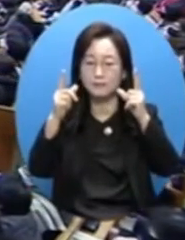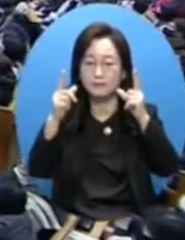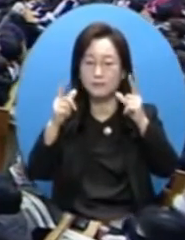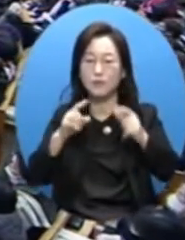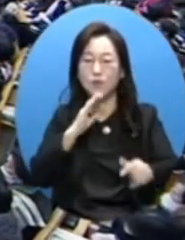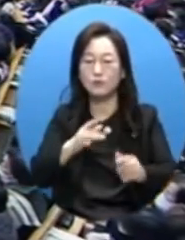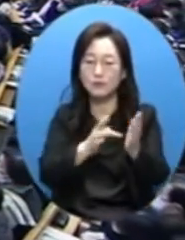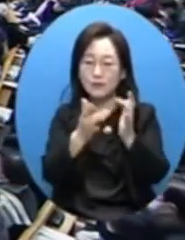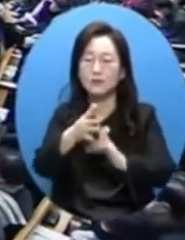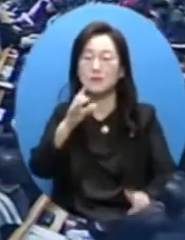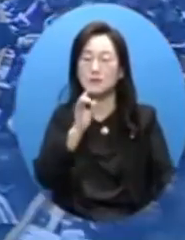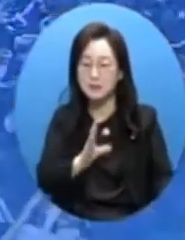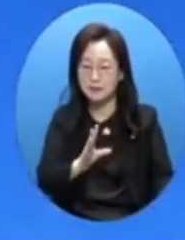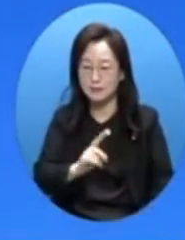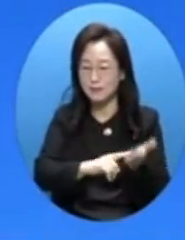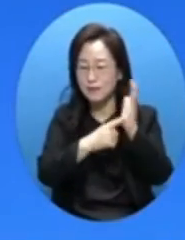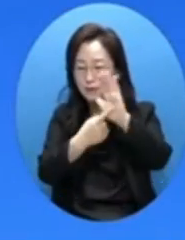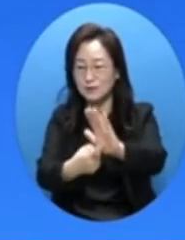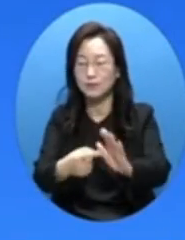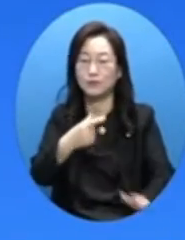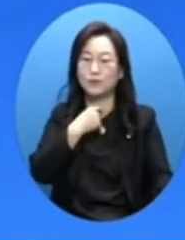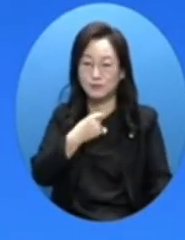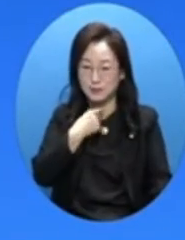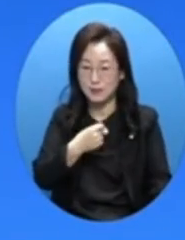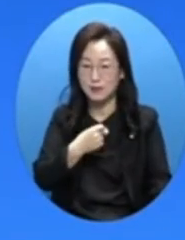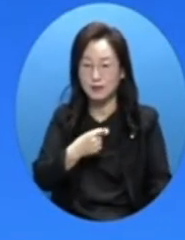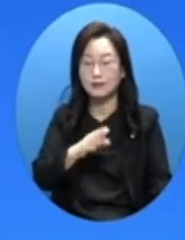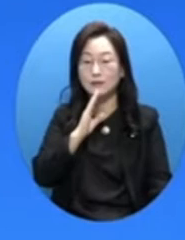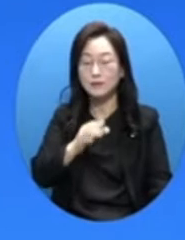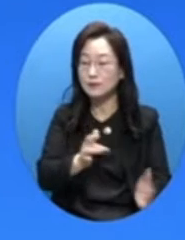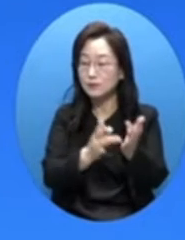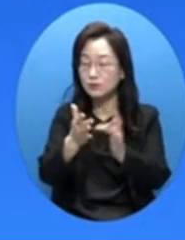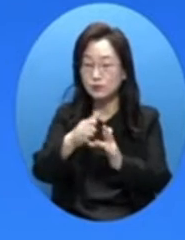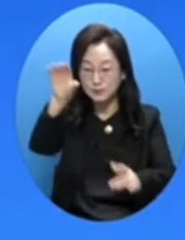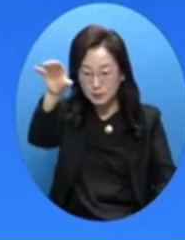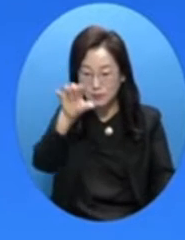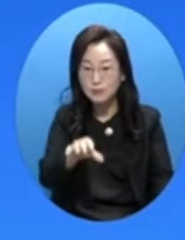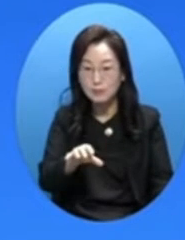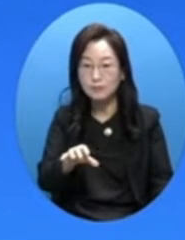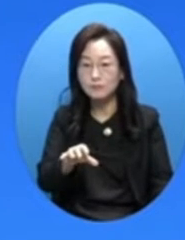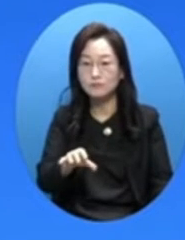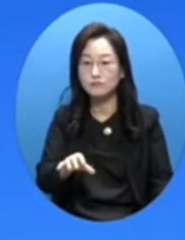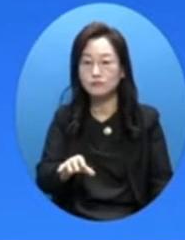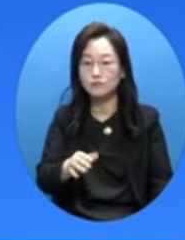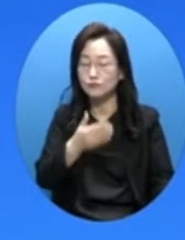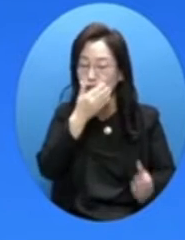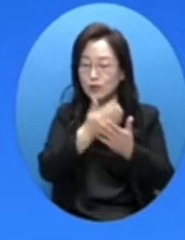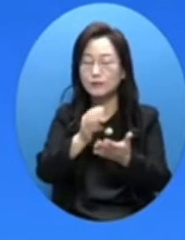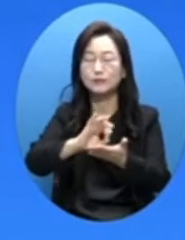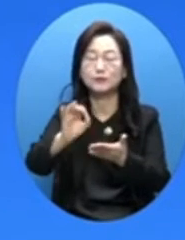오직 예수님만 나타내기 원합니다. 정말 예수님처럼 귀하게 쓰임받고